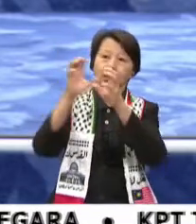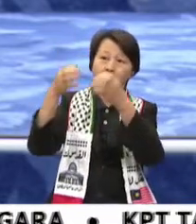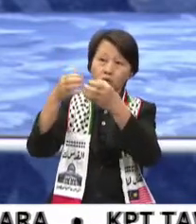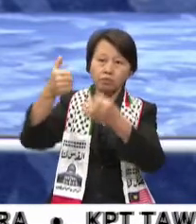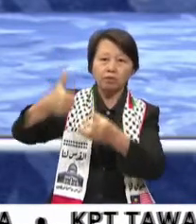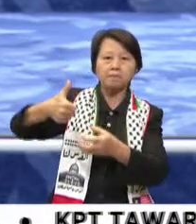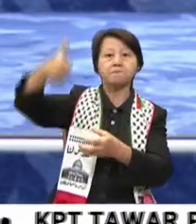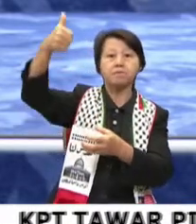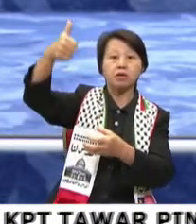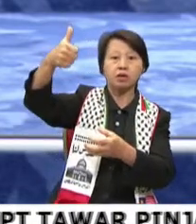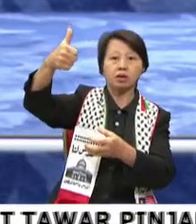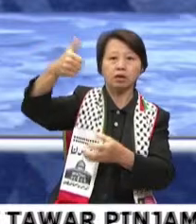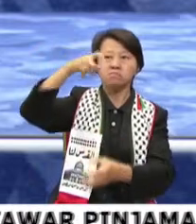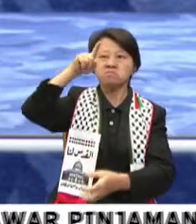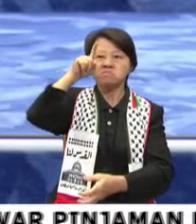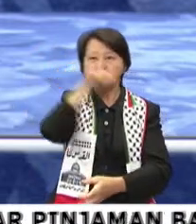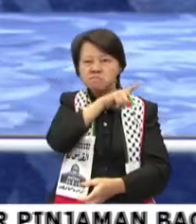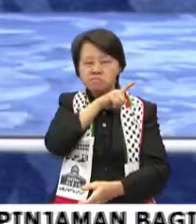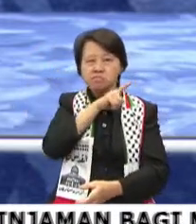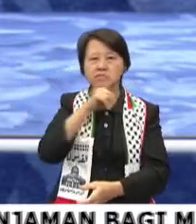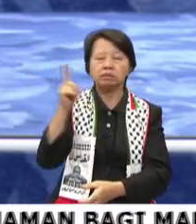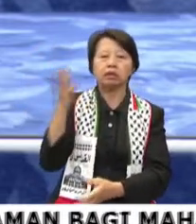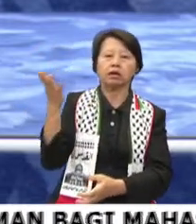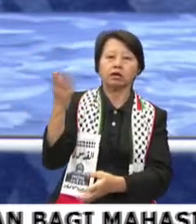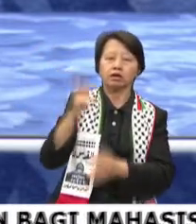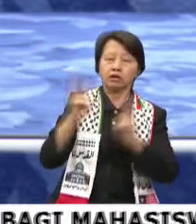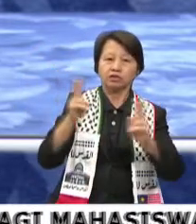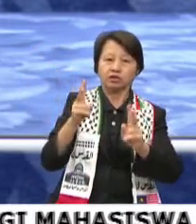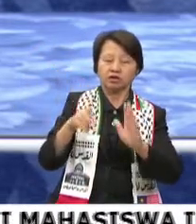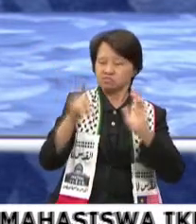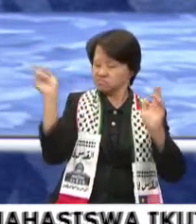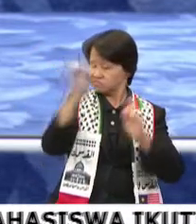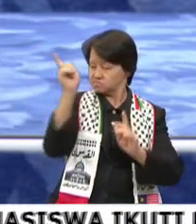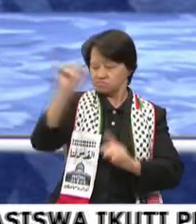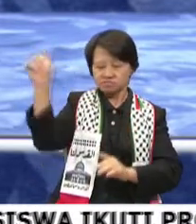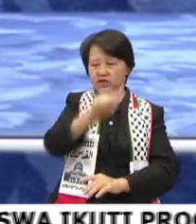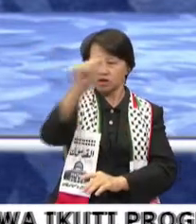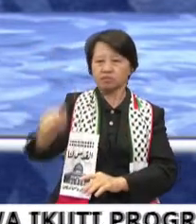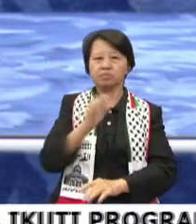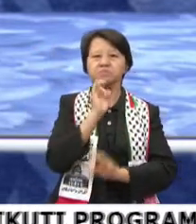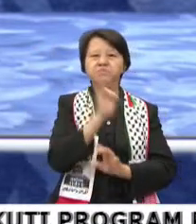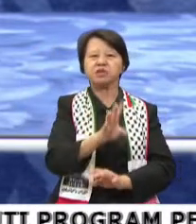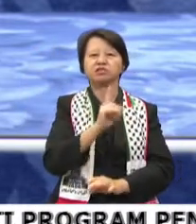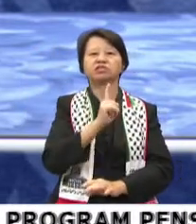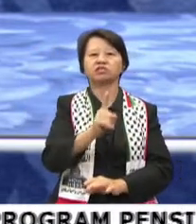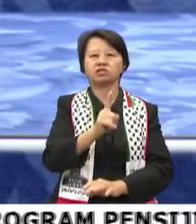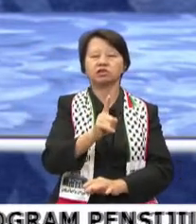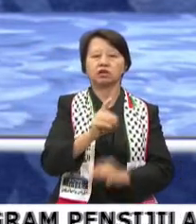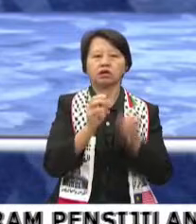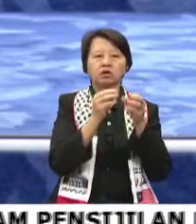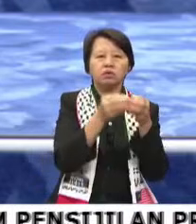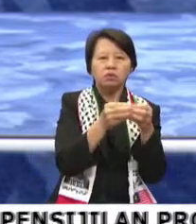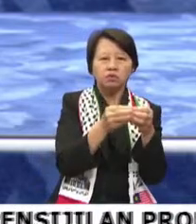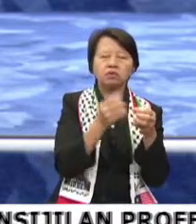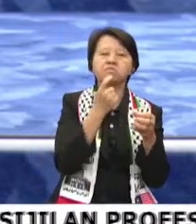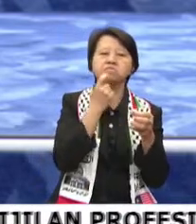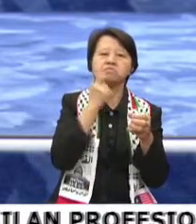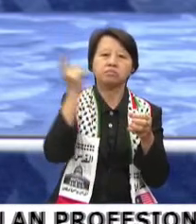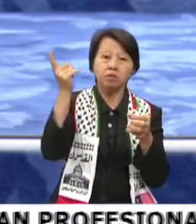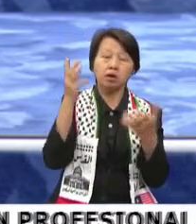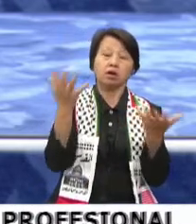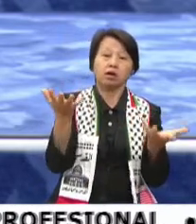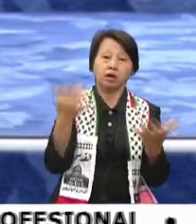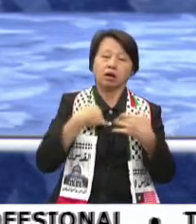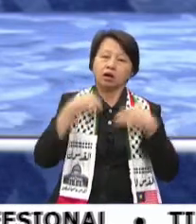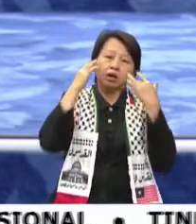itu kelompok ekstrem kanan yang sangat anti Islam dan golongan minoriti di Netherlands jadi